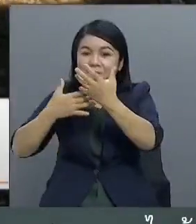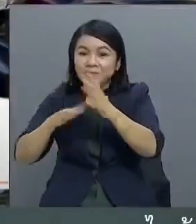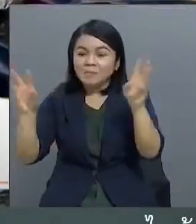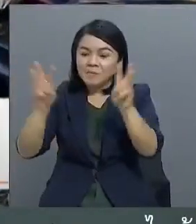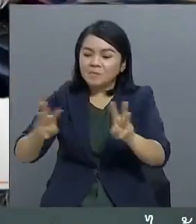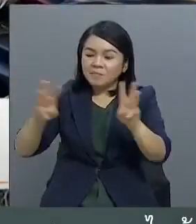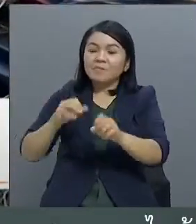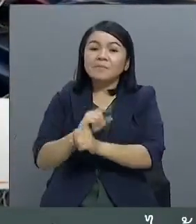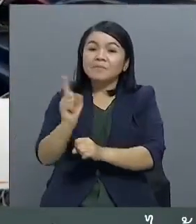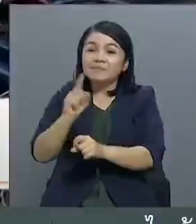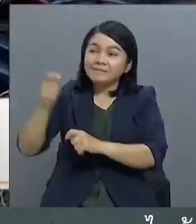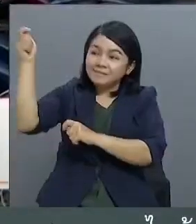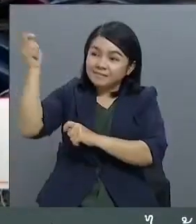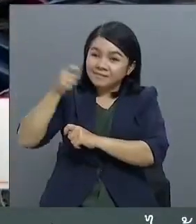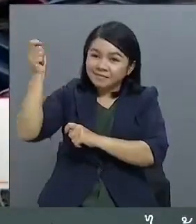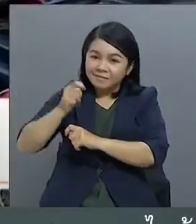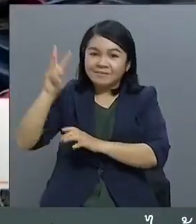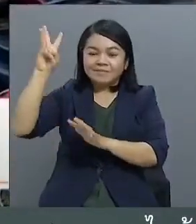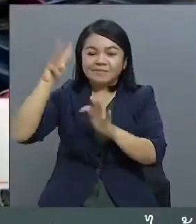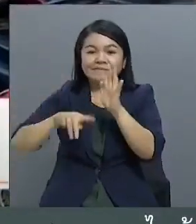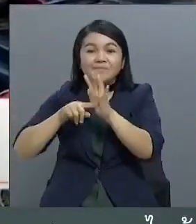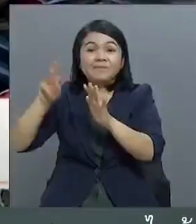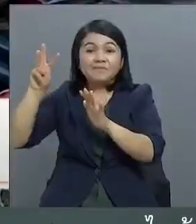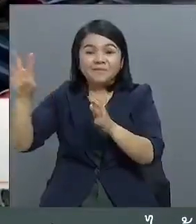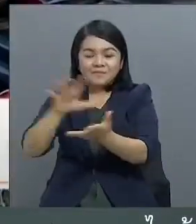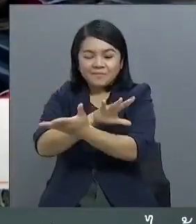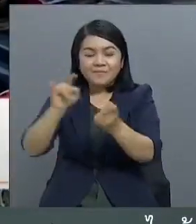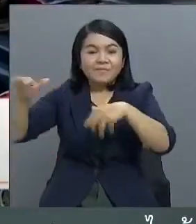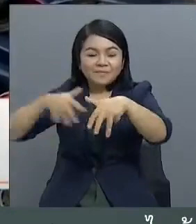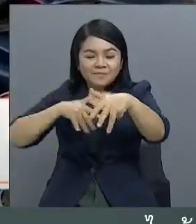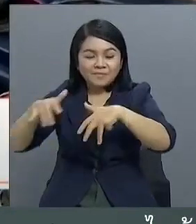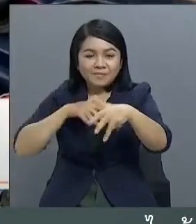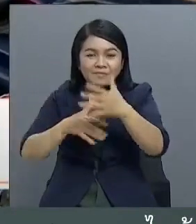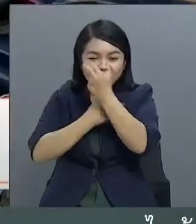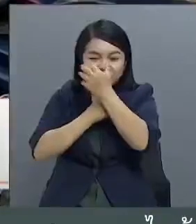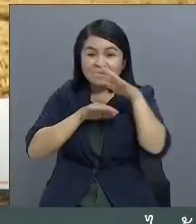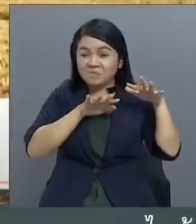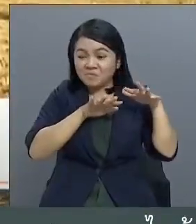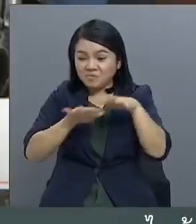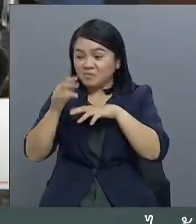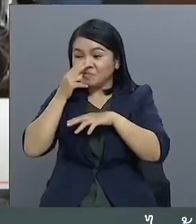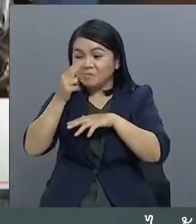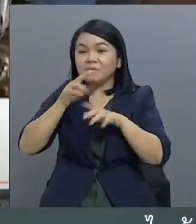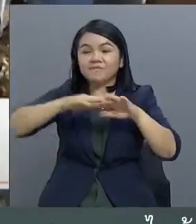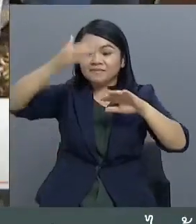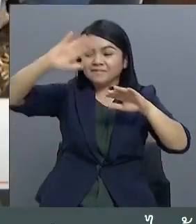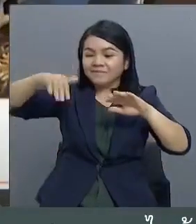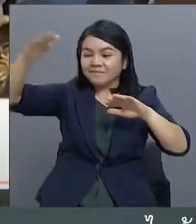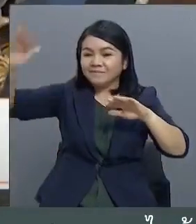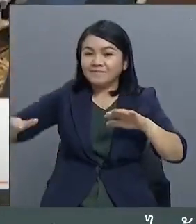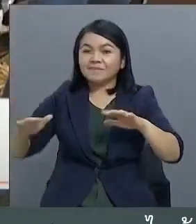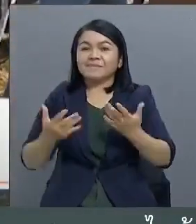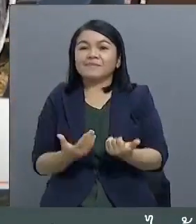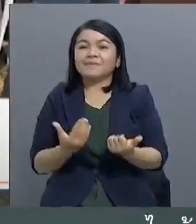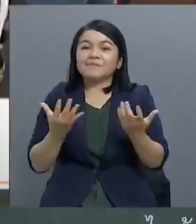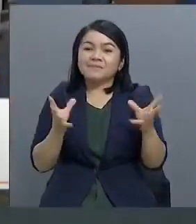ที่เนี่ยมาร่วมกิจกรรมแล้วก็ชมการแข่งขันว่าวประเพณีนาข้าวเสียเป็นจำนวนมากท่ามกลางวิวเทือกเขาและทุ่งนาบรรยาก